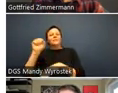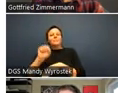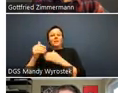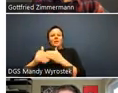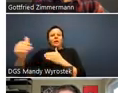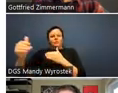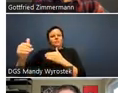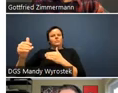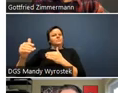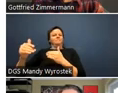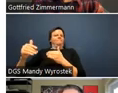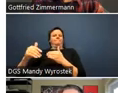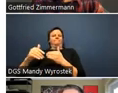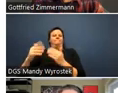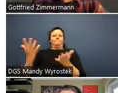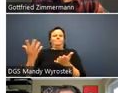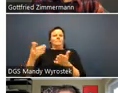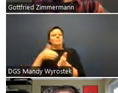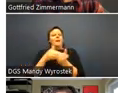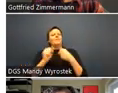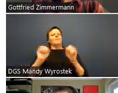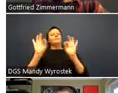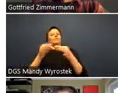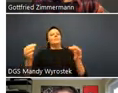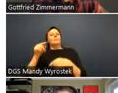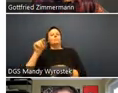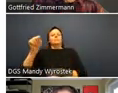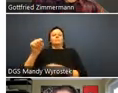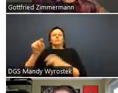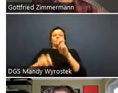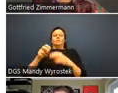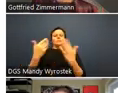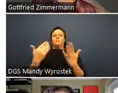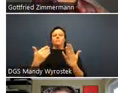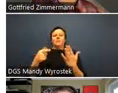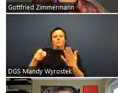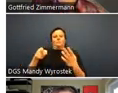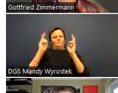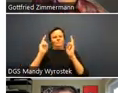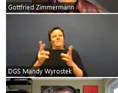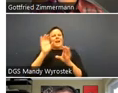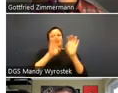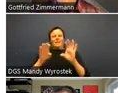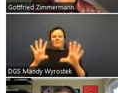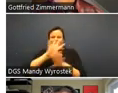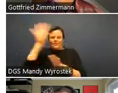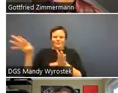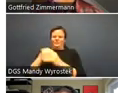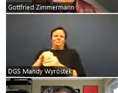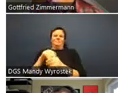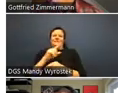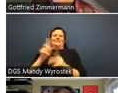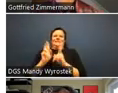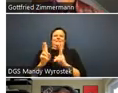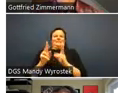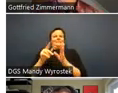nutzen. Da Word nicht alle Elemente und nicht alles richtig beleuchtet. Wie stehst du dazu? Ja, also es ist nicht vollständig.